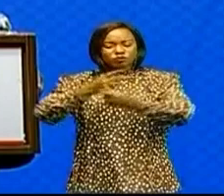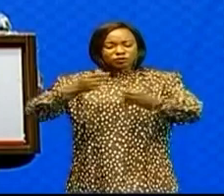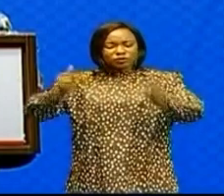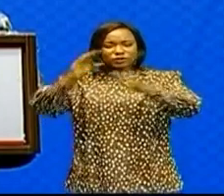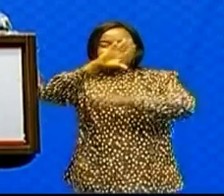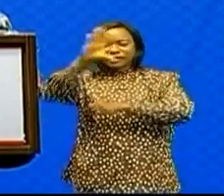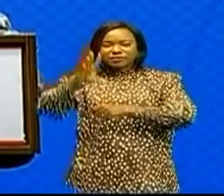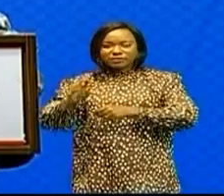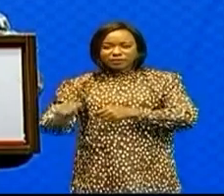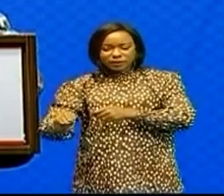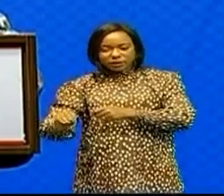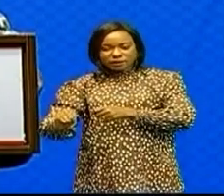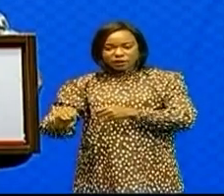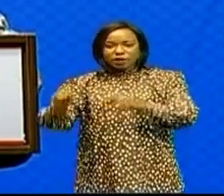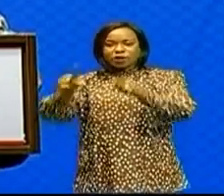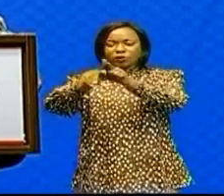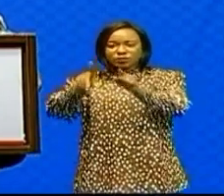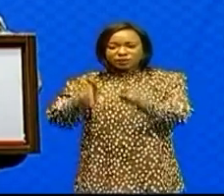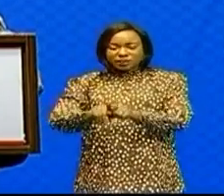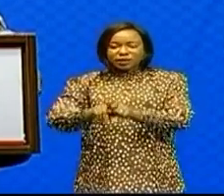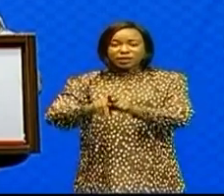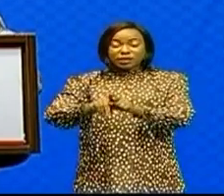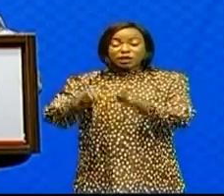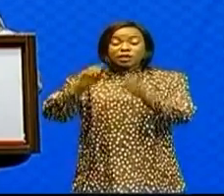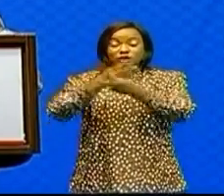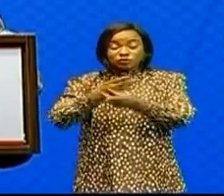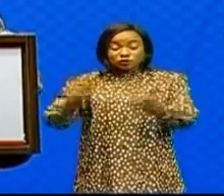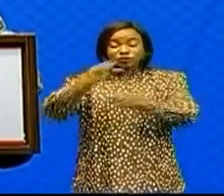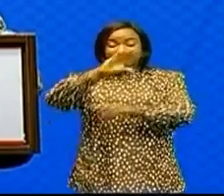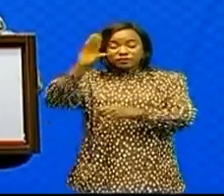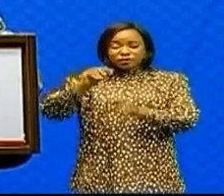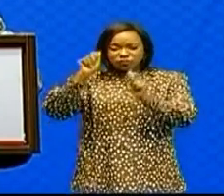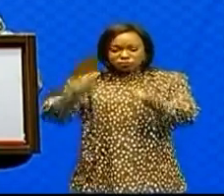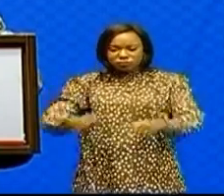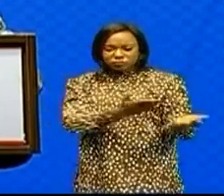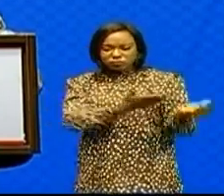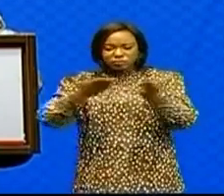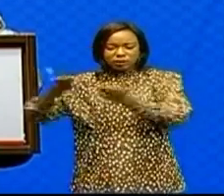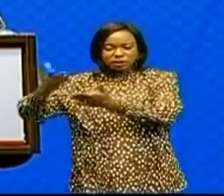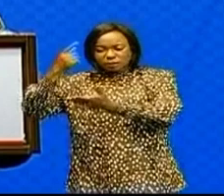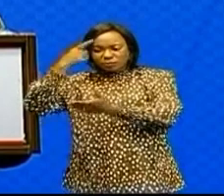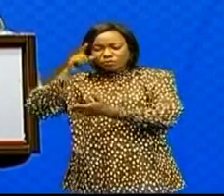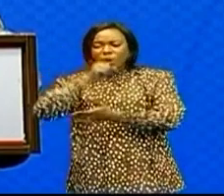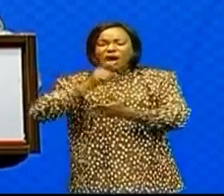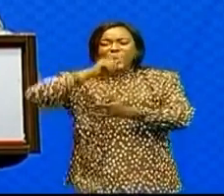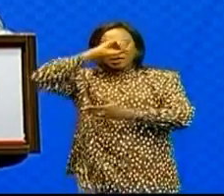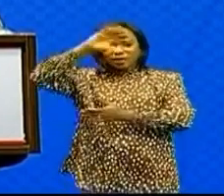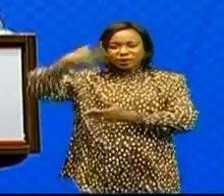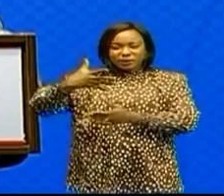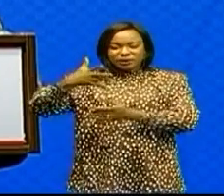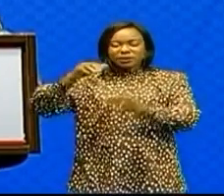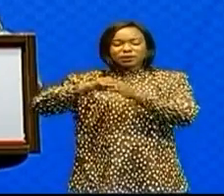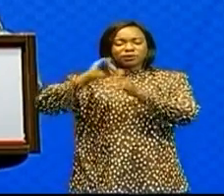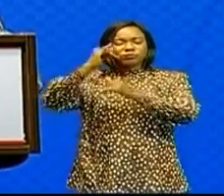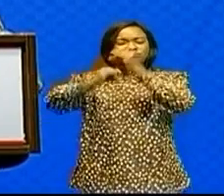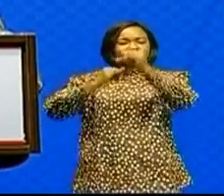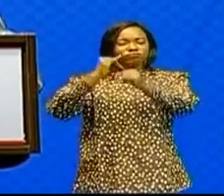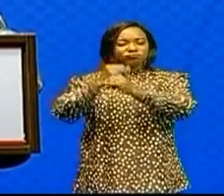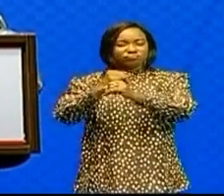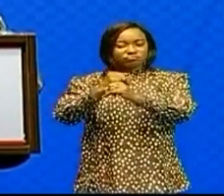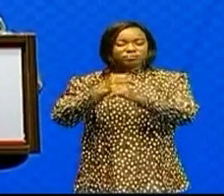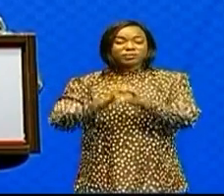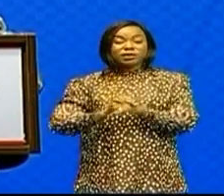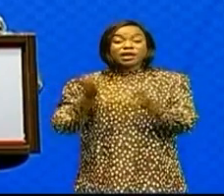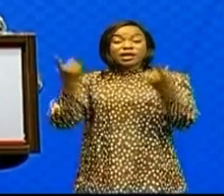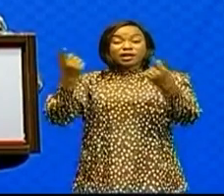l'Afrique, que l'Afrique peut apporter au problème des réchauffements climatiques de la planète.